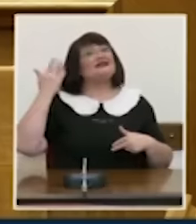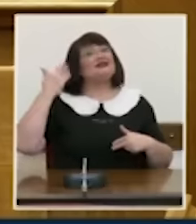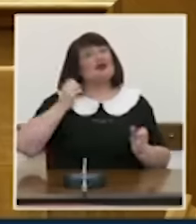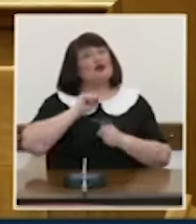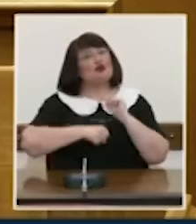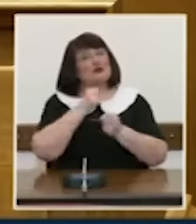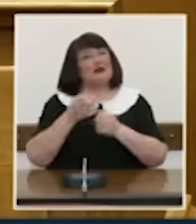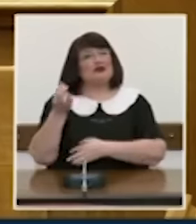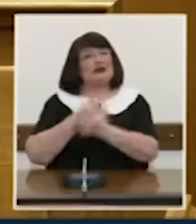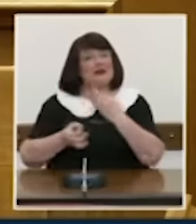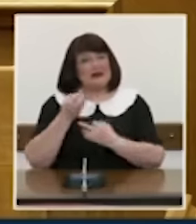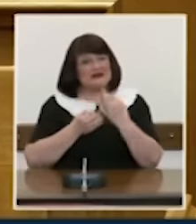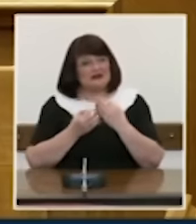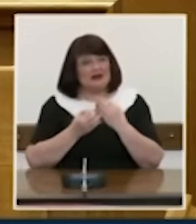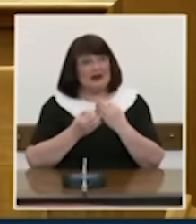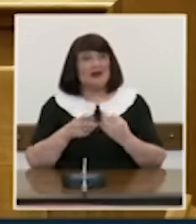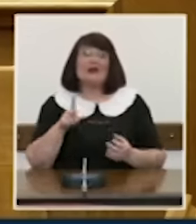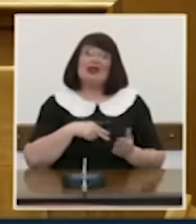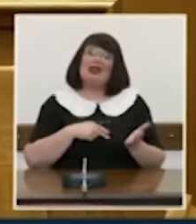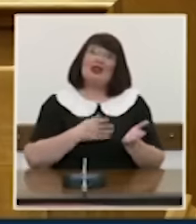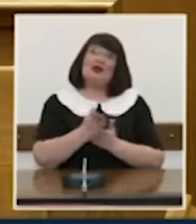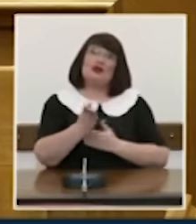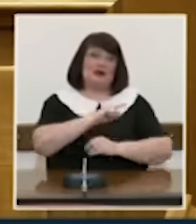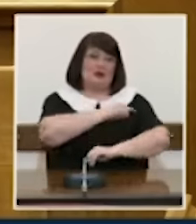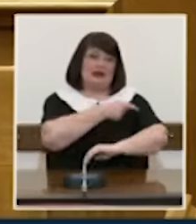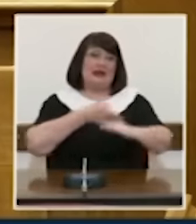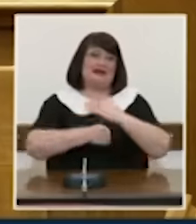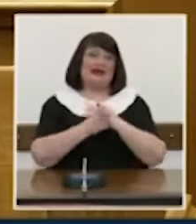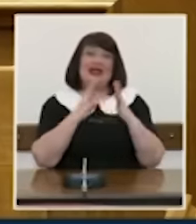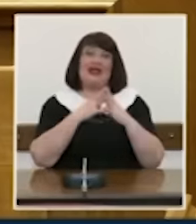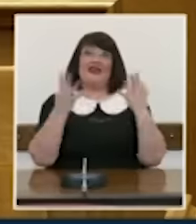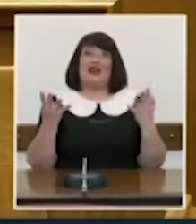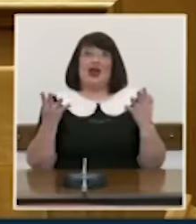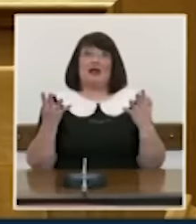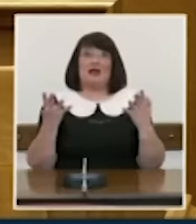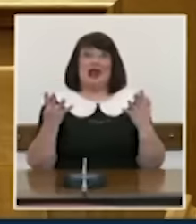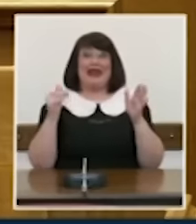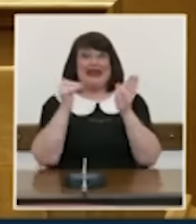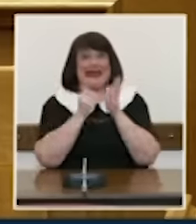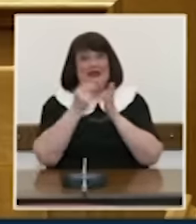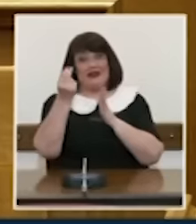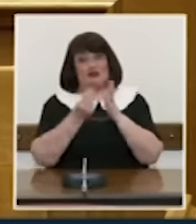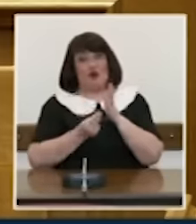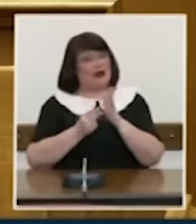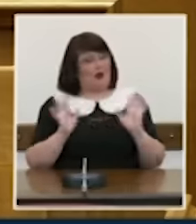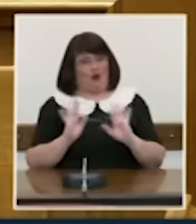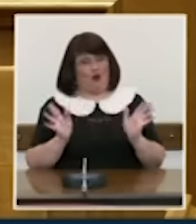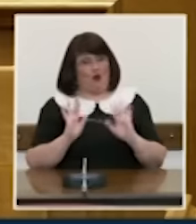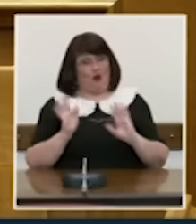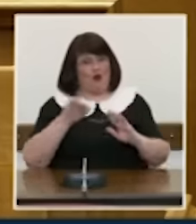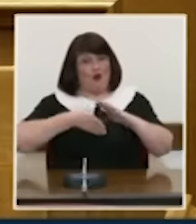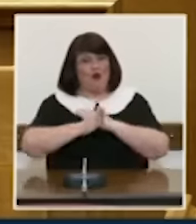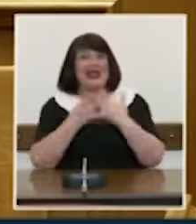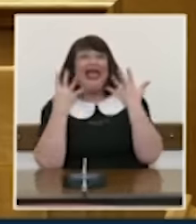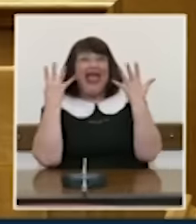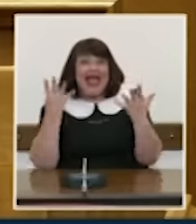πείσει ότι είναι δίκιο να μπαίνει στην ιατρική όχι με 19.000 μόρια όπως η κοινή θνητή, αλλά μόνο με